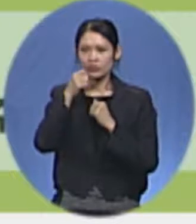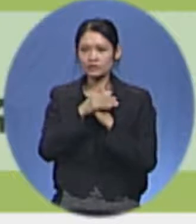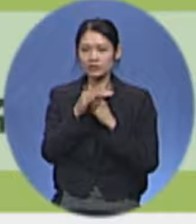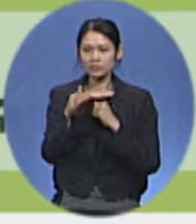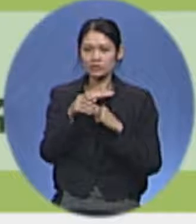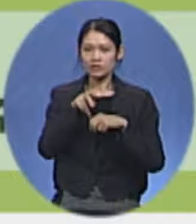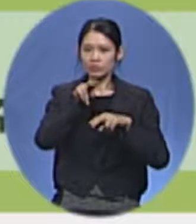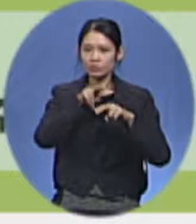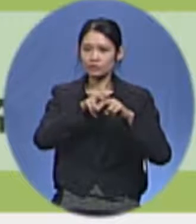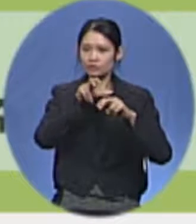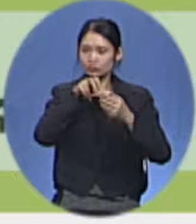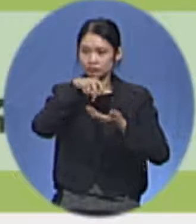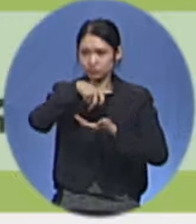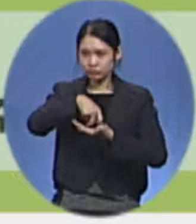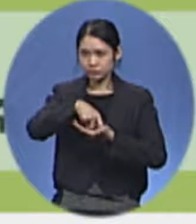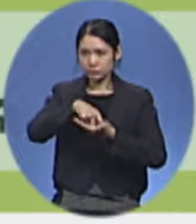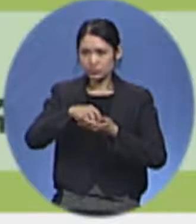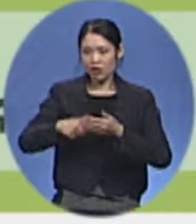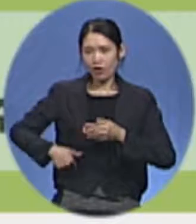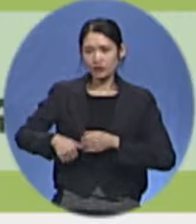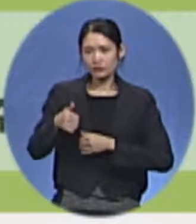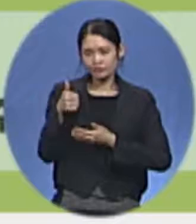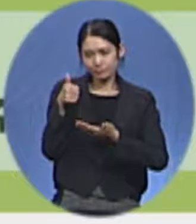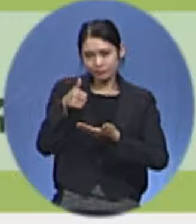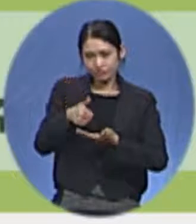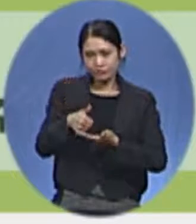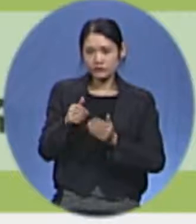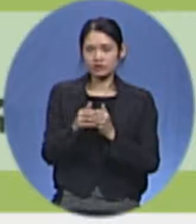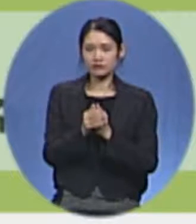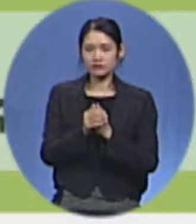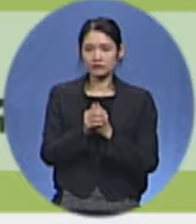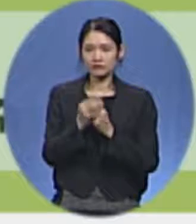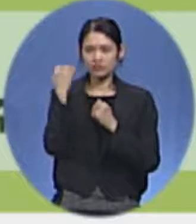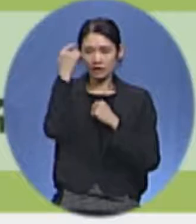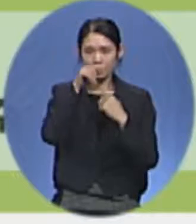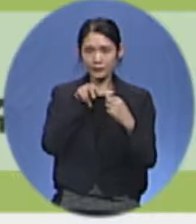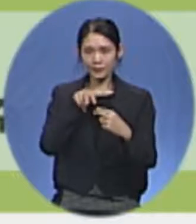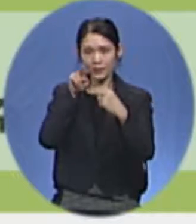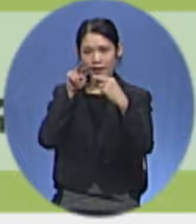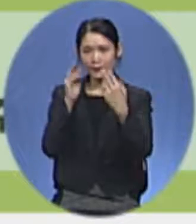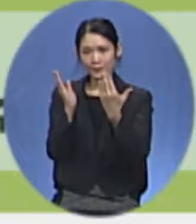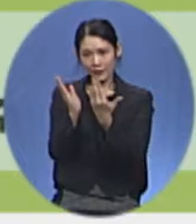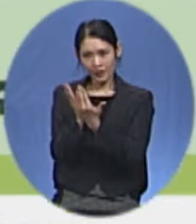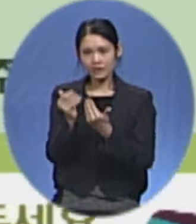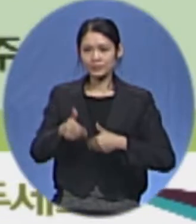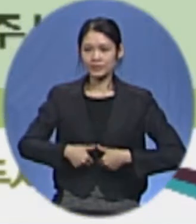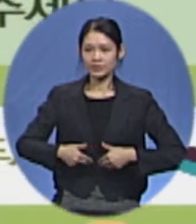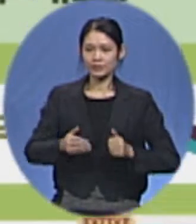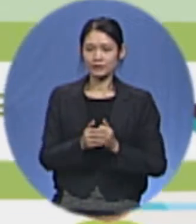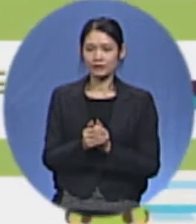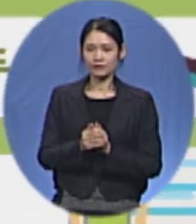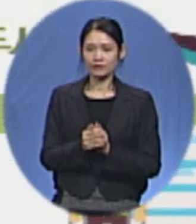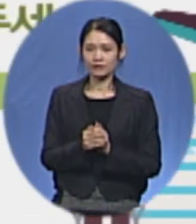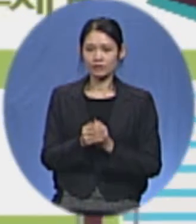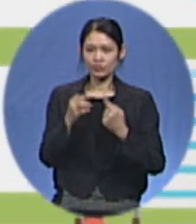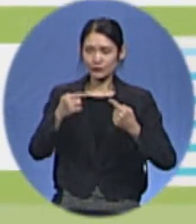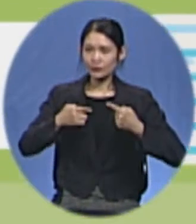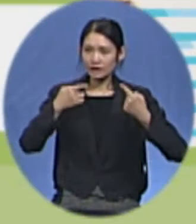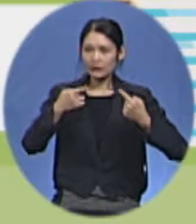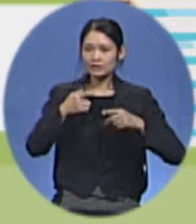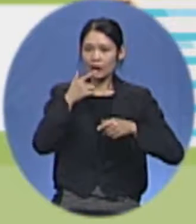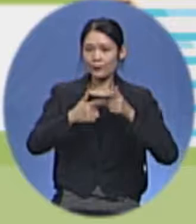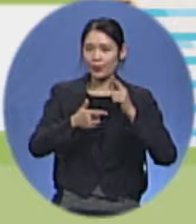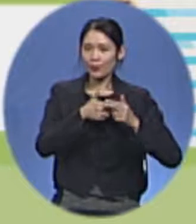무릎을 꿇거나 허리를 굽혀서 상대방과 눈높이를 맞춰주세요. 휠체어나